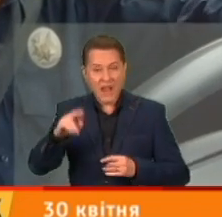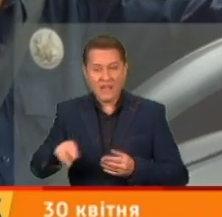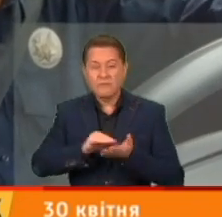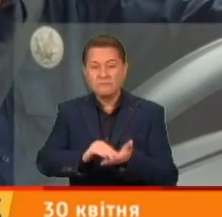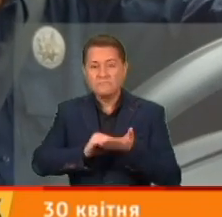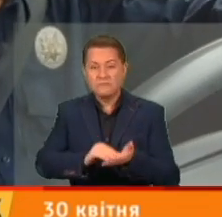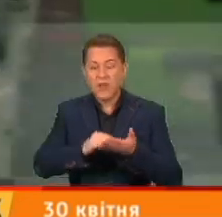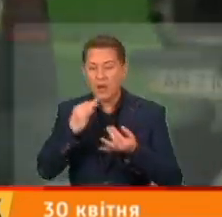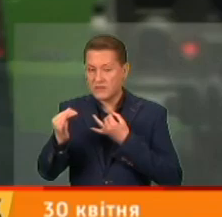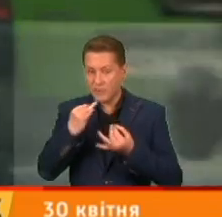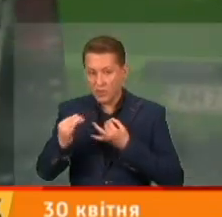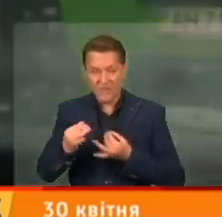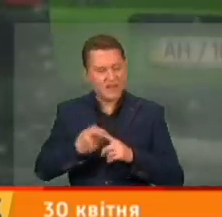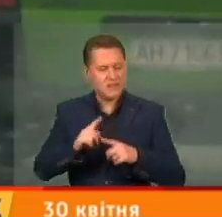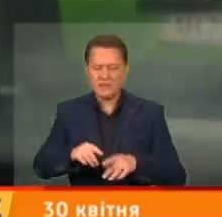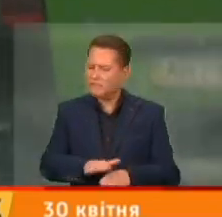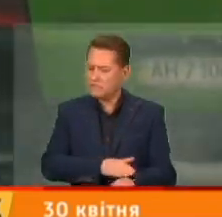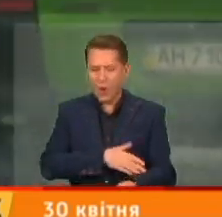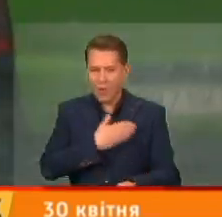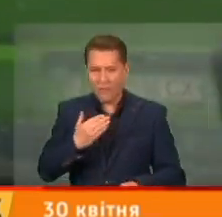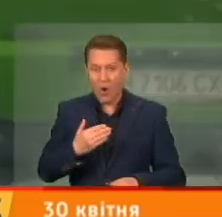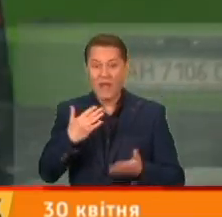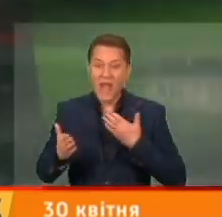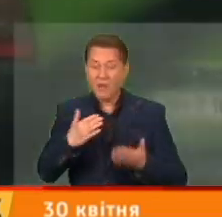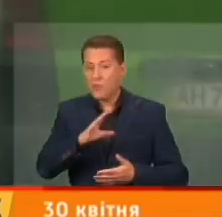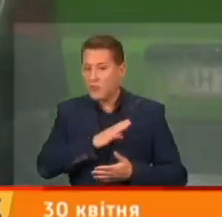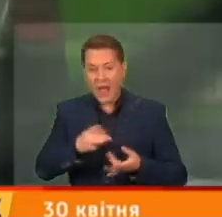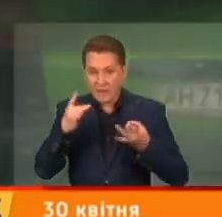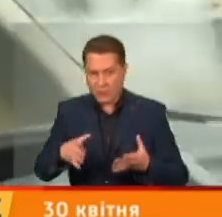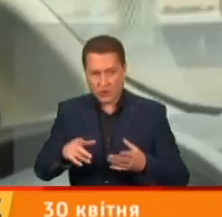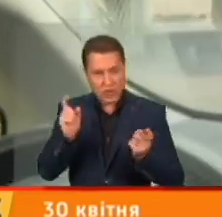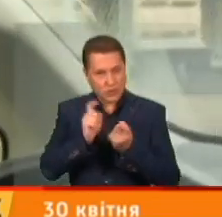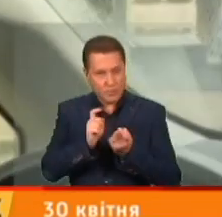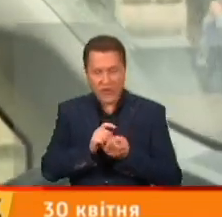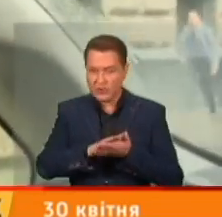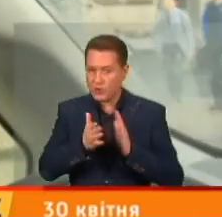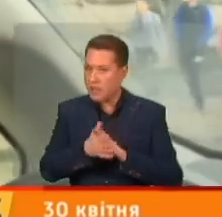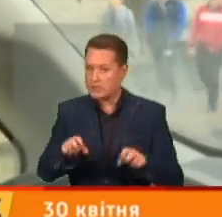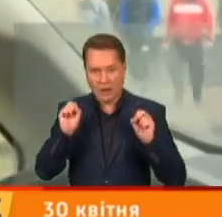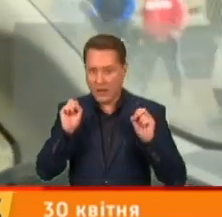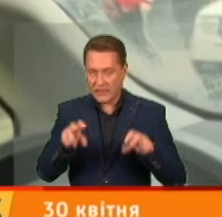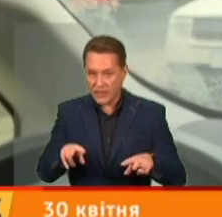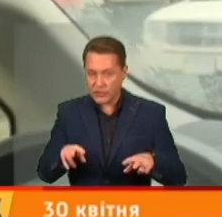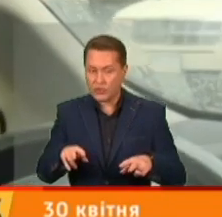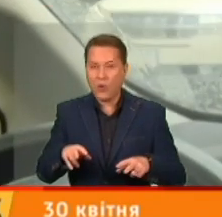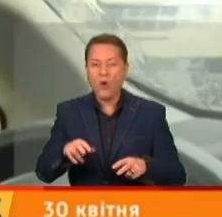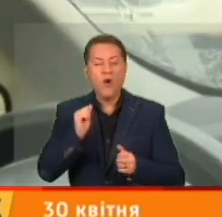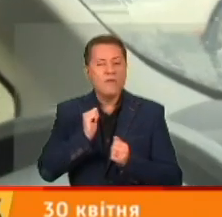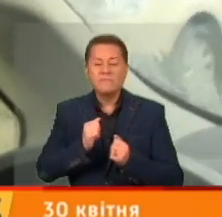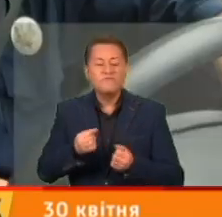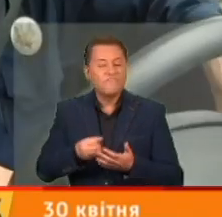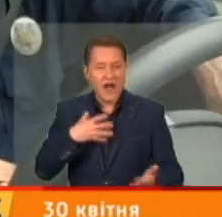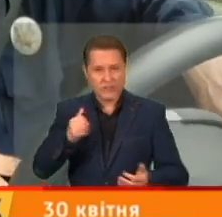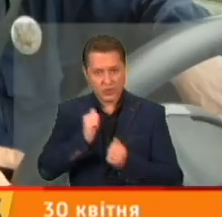допомогою паперу та ручки, та це було дуже довго, і якби це була не просто суперечка, а ситуація була критичною, коли важить кожна